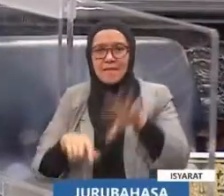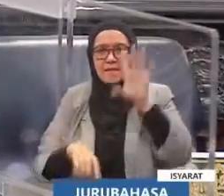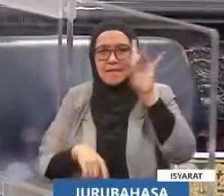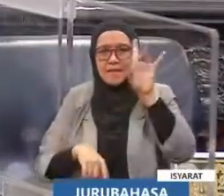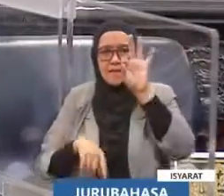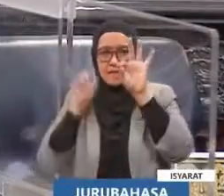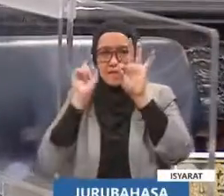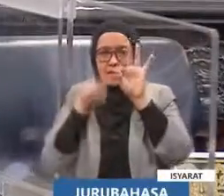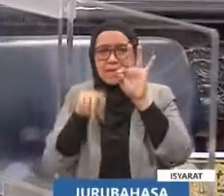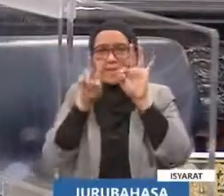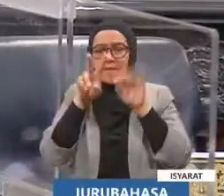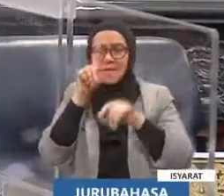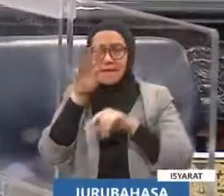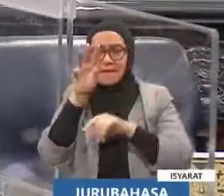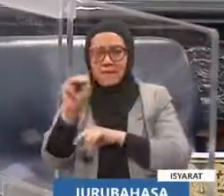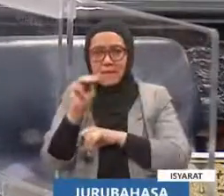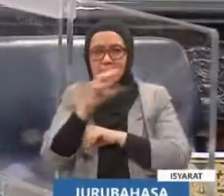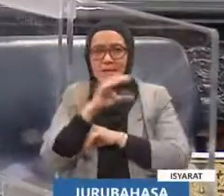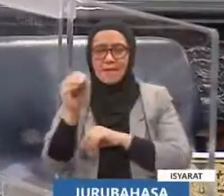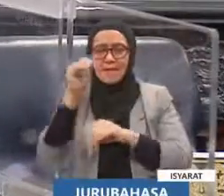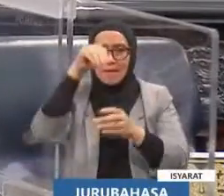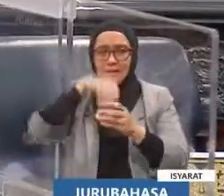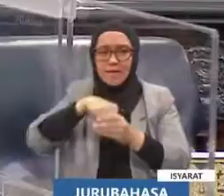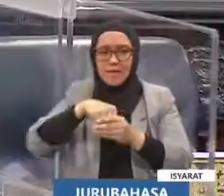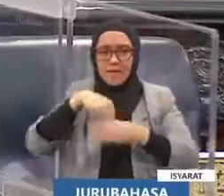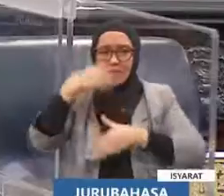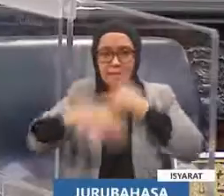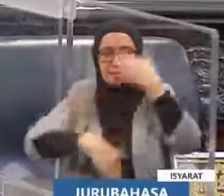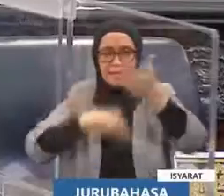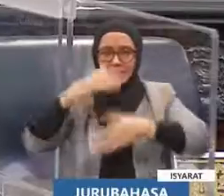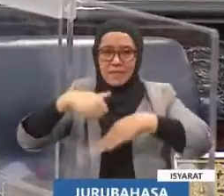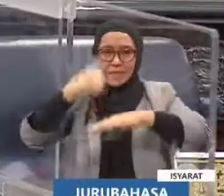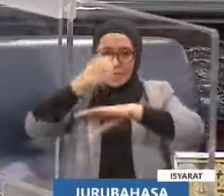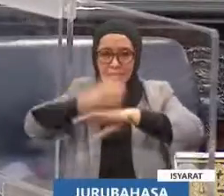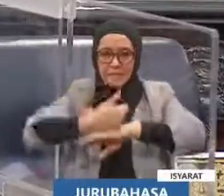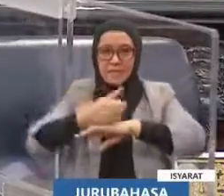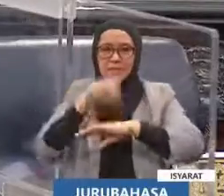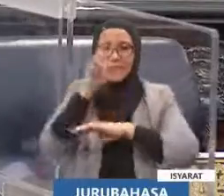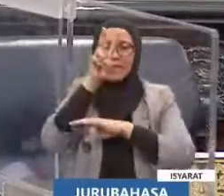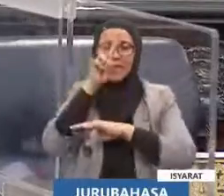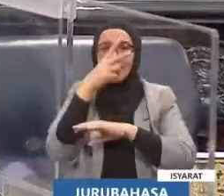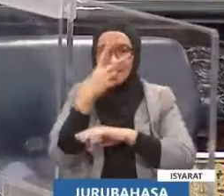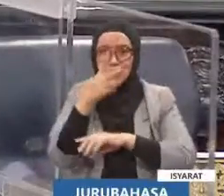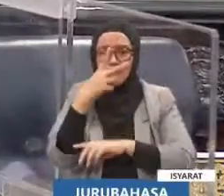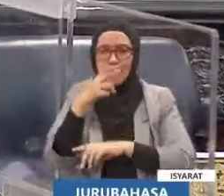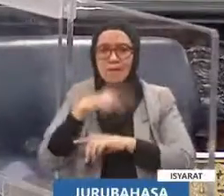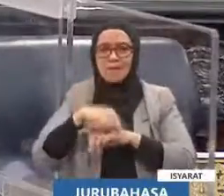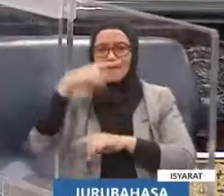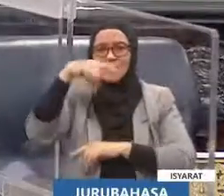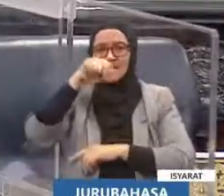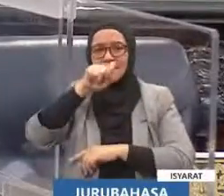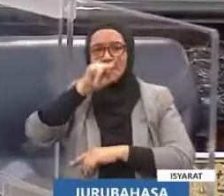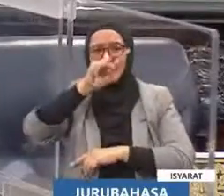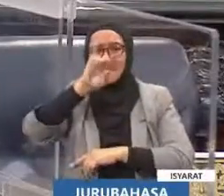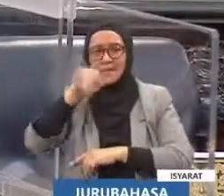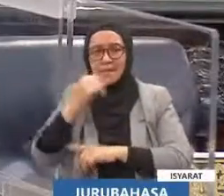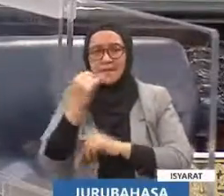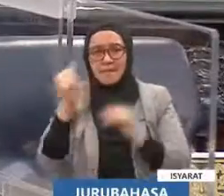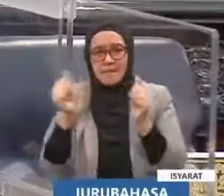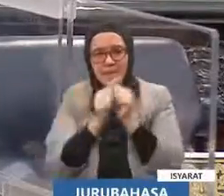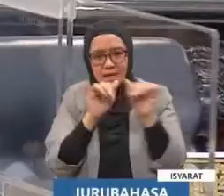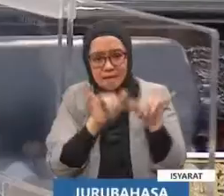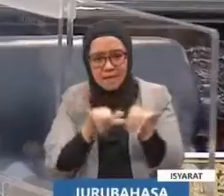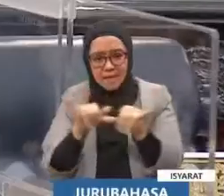km. Dalam pembinaan adalah sebanyak 12 sub-package dengan jarak sejauh